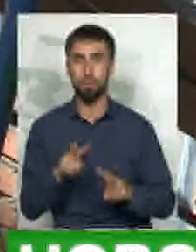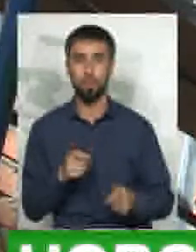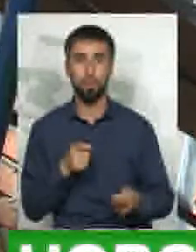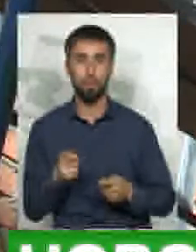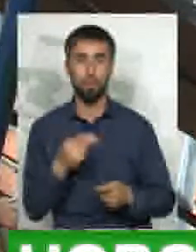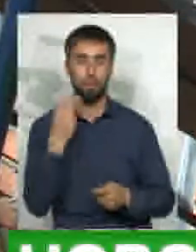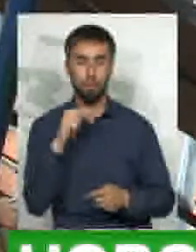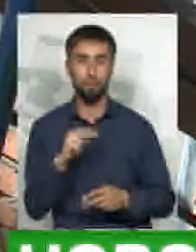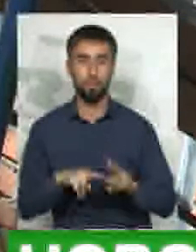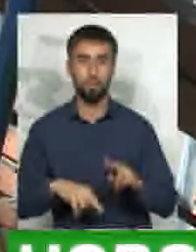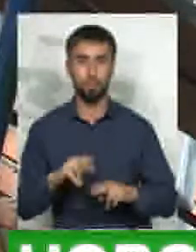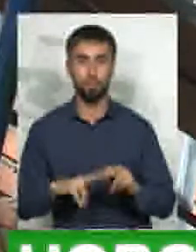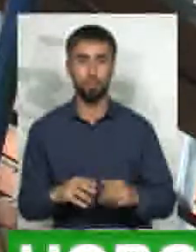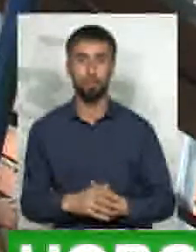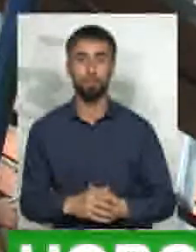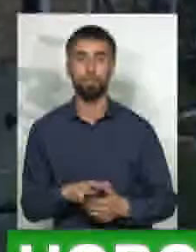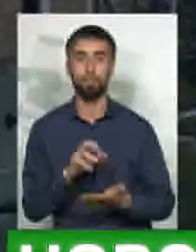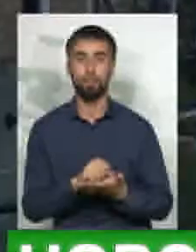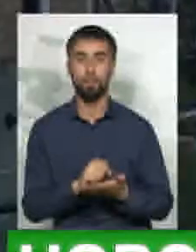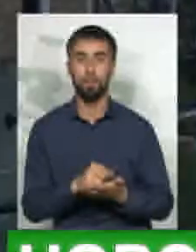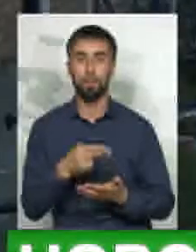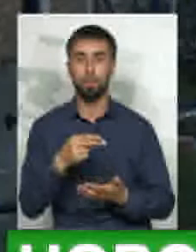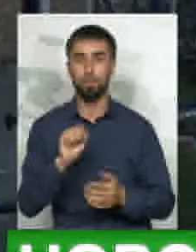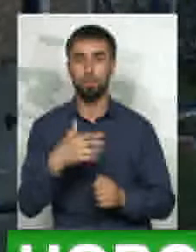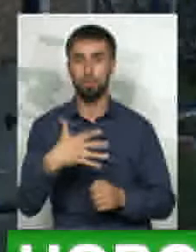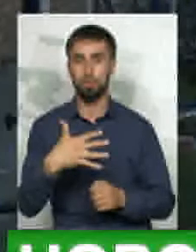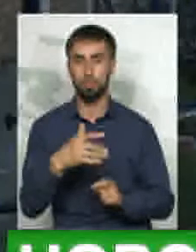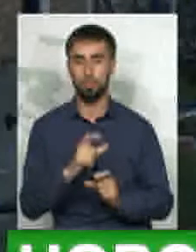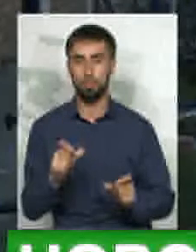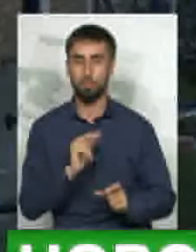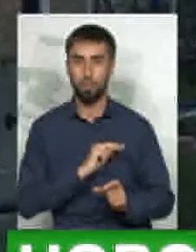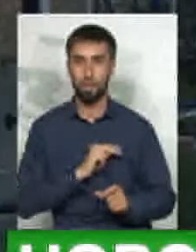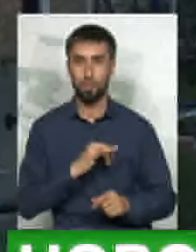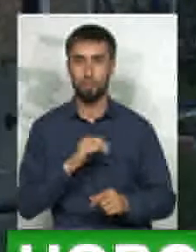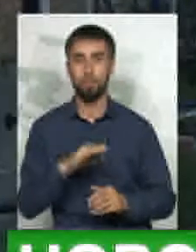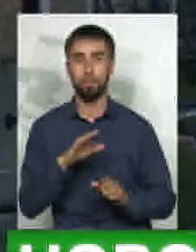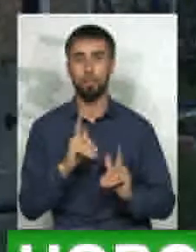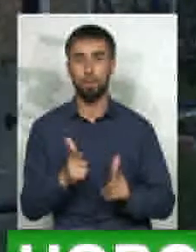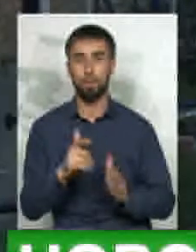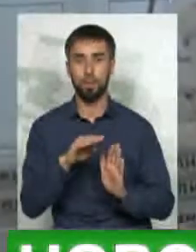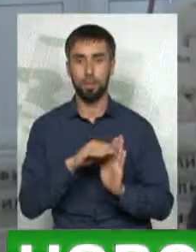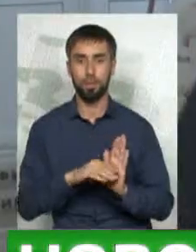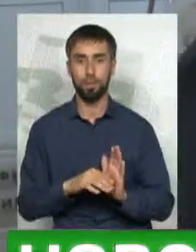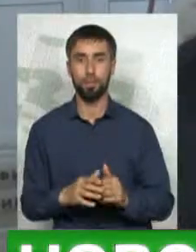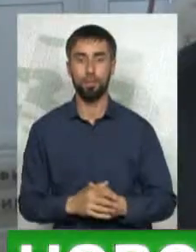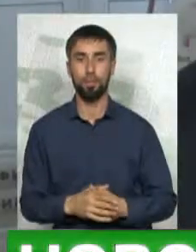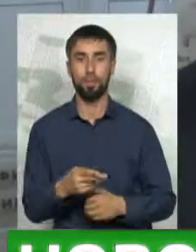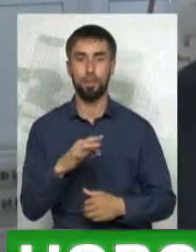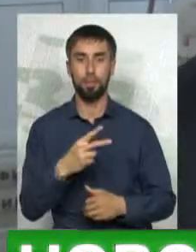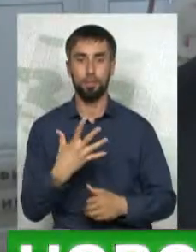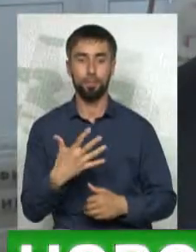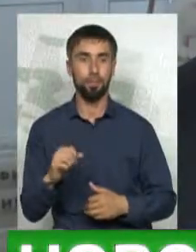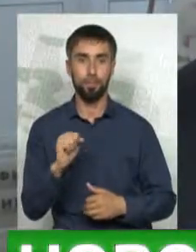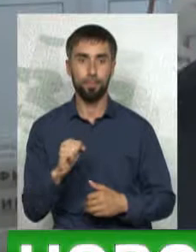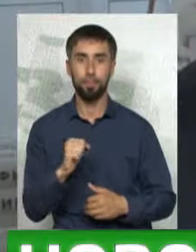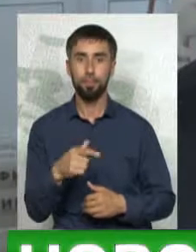управления капитального строительства. Задействовано 50 строителей. Работы идут согласно графику. До 25